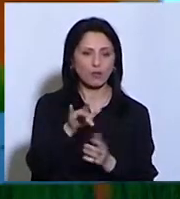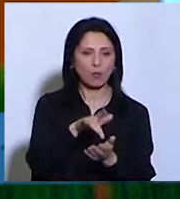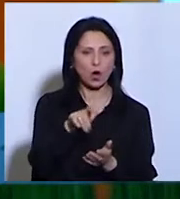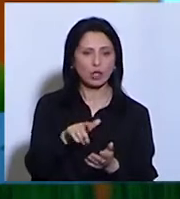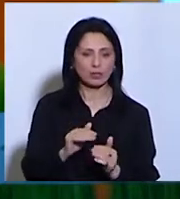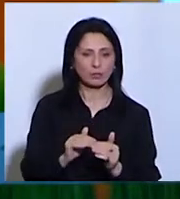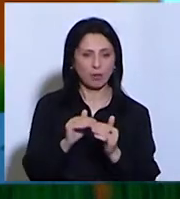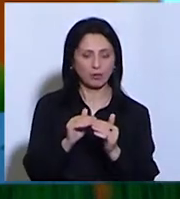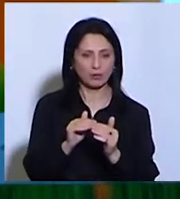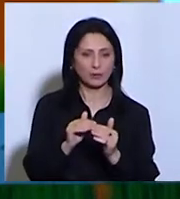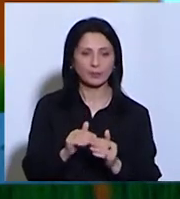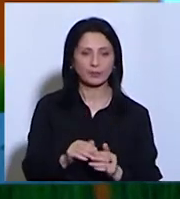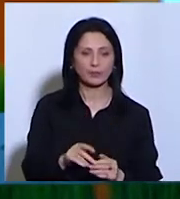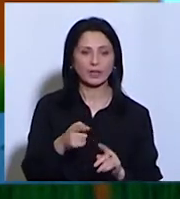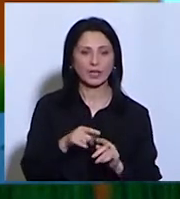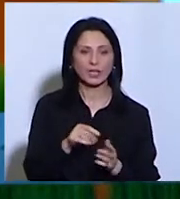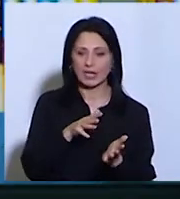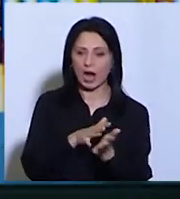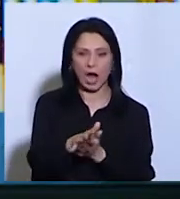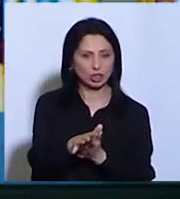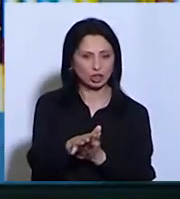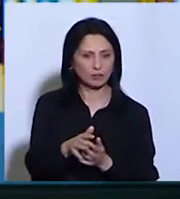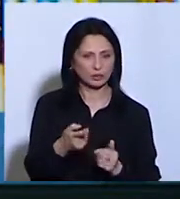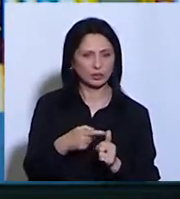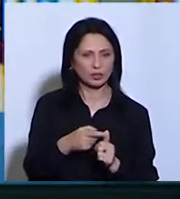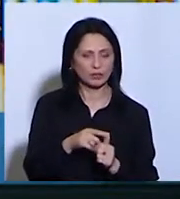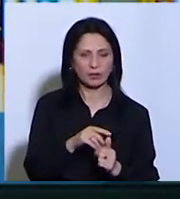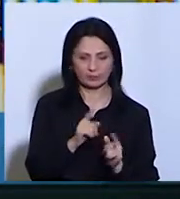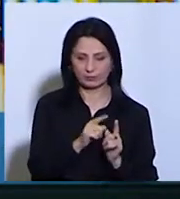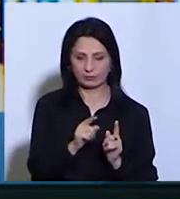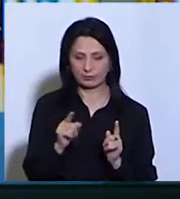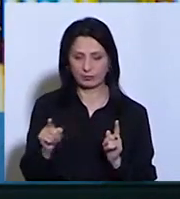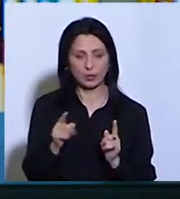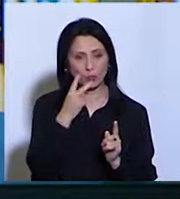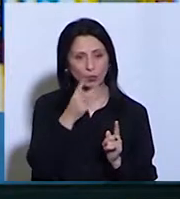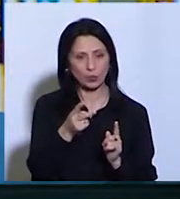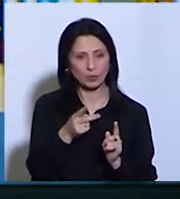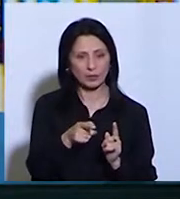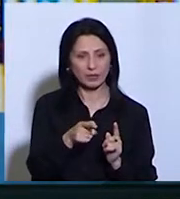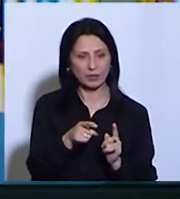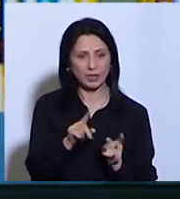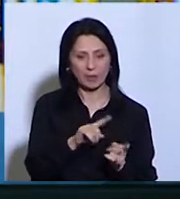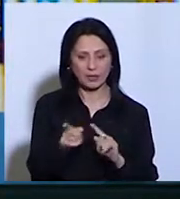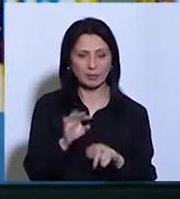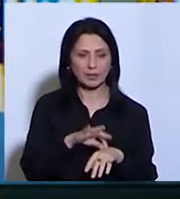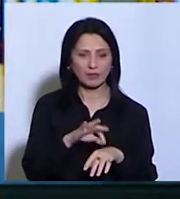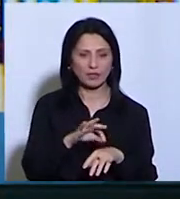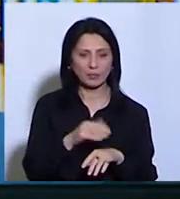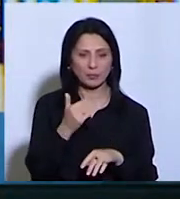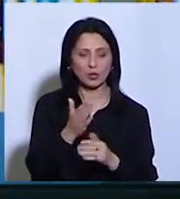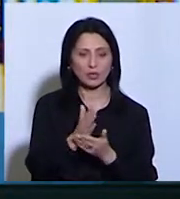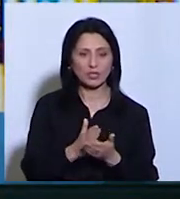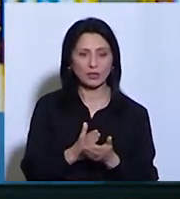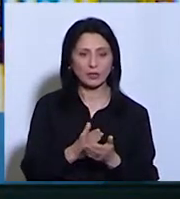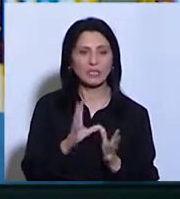მოსახლეობას აწევს თავზე, დანახარჯებში და ბევრ რამეში, განზომილებებში, რითიც ფასდება ამა თუ იმ დაავადების ხვედრითი